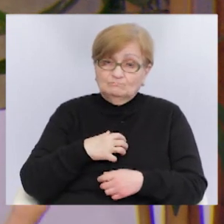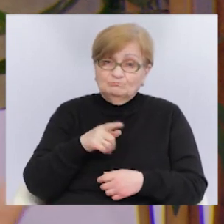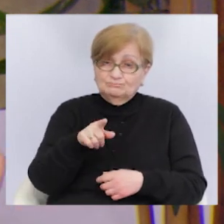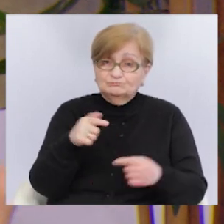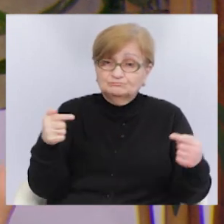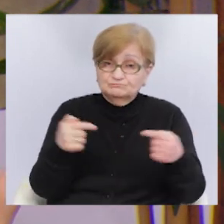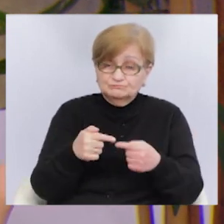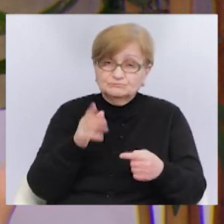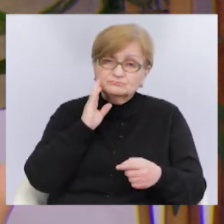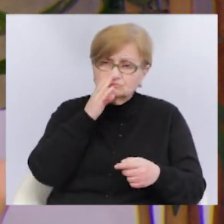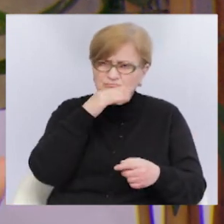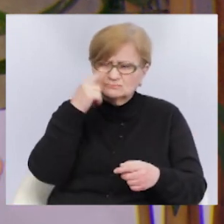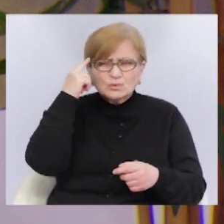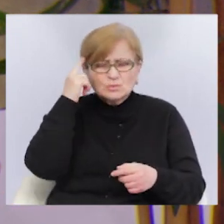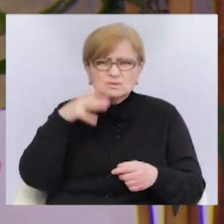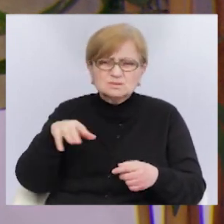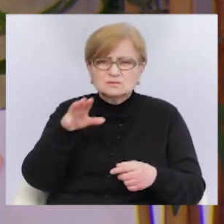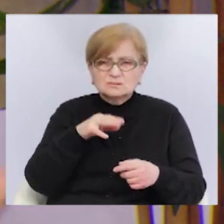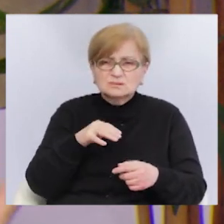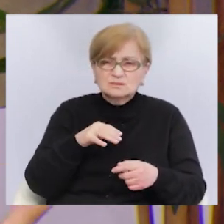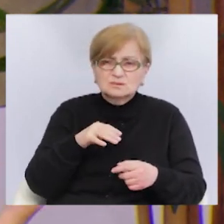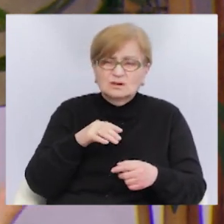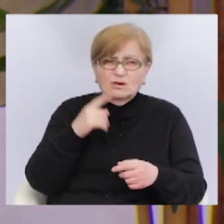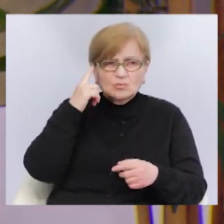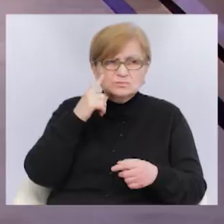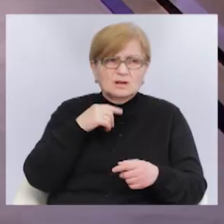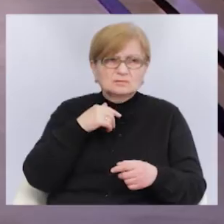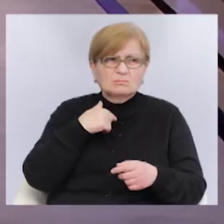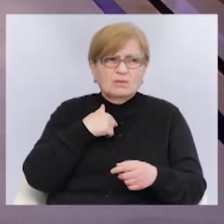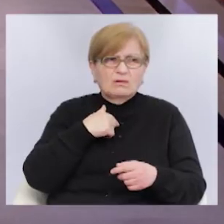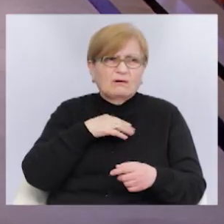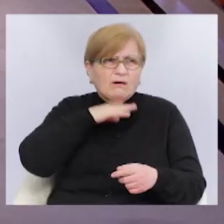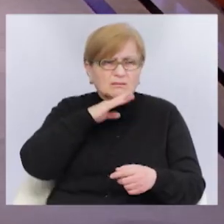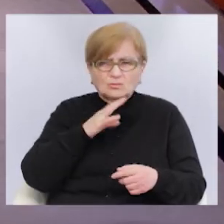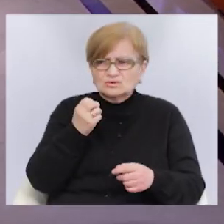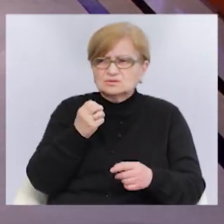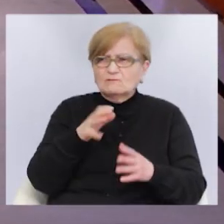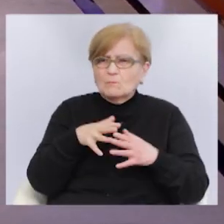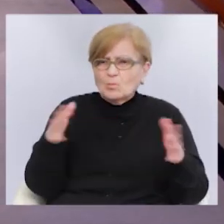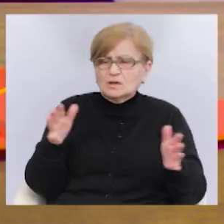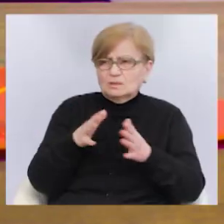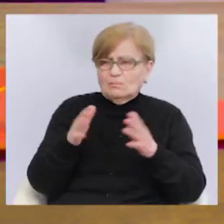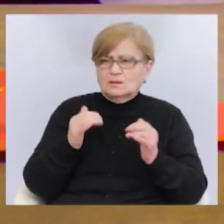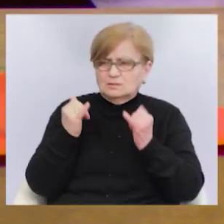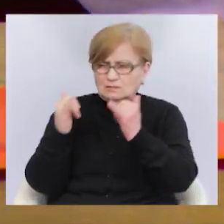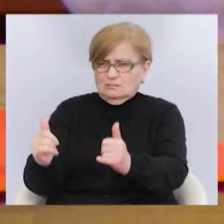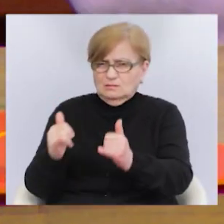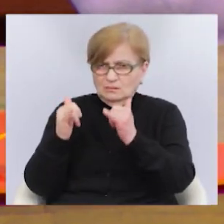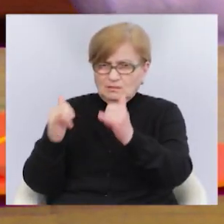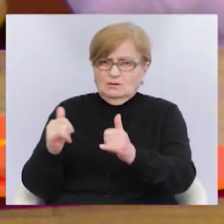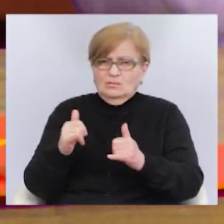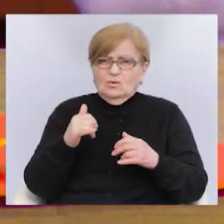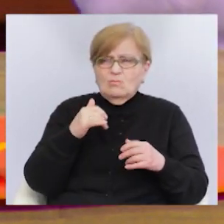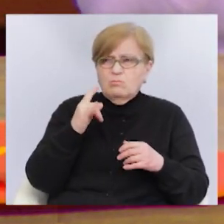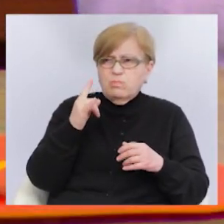ზუსტად მაგით მშობლებს გონიათ, რომ აი საკმარის არაკეთებენ, რომ ყველაფერი უნდა გასცენდა, სირცხვილიც